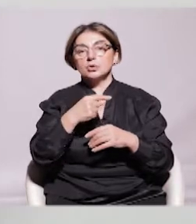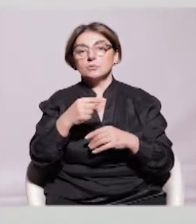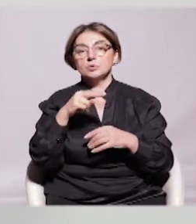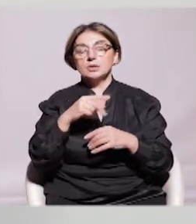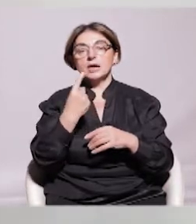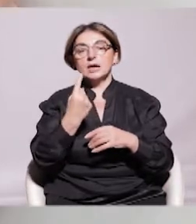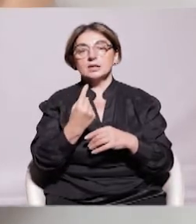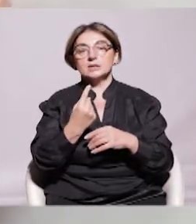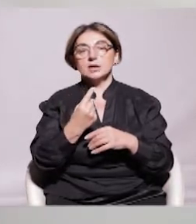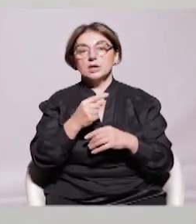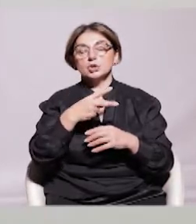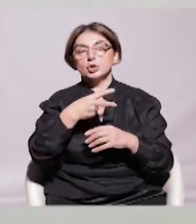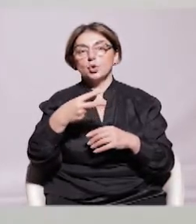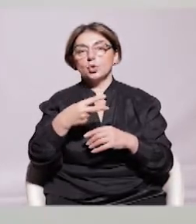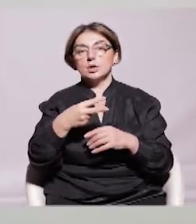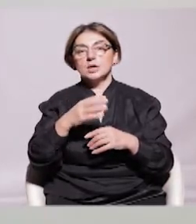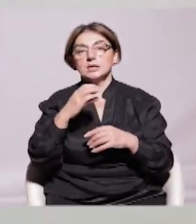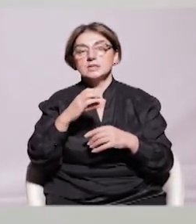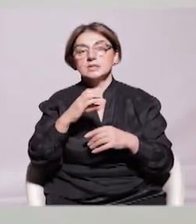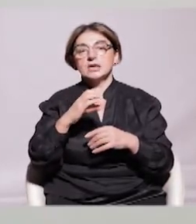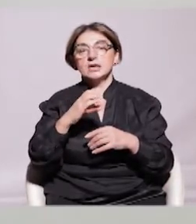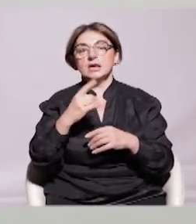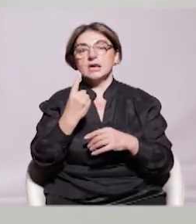მინუს T1. Ეს ტოლია